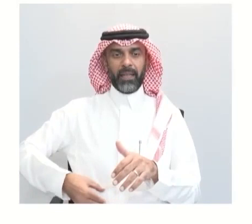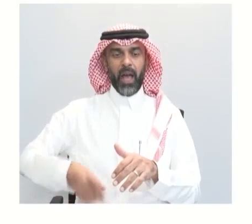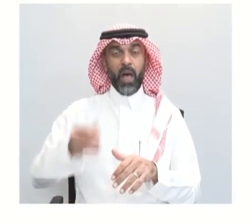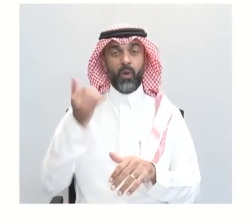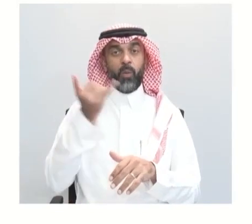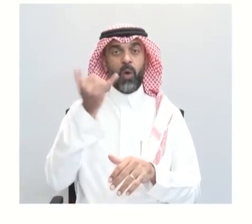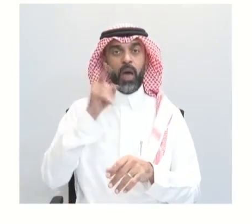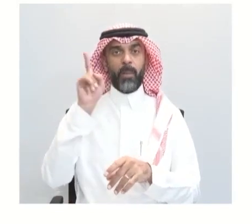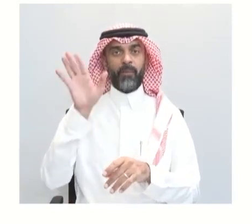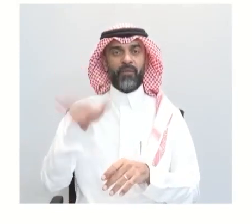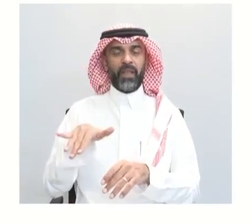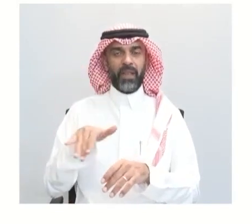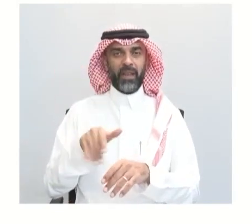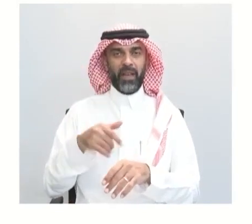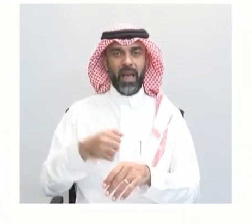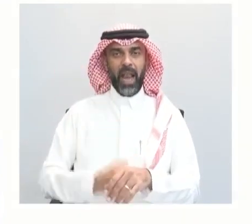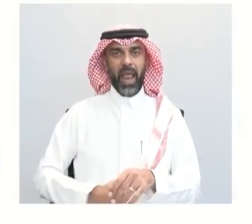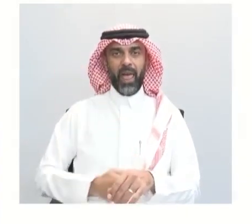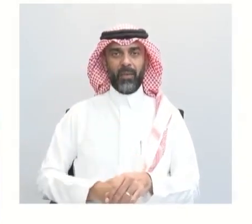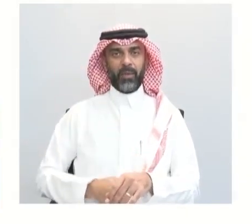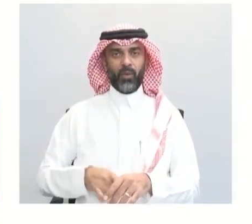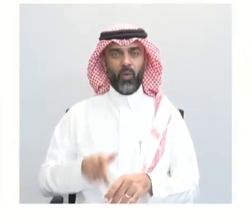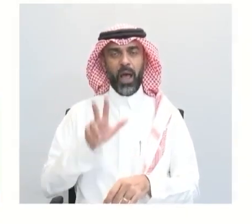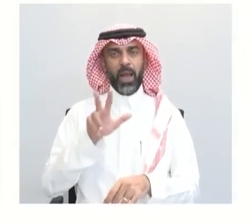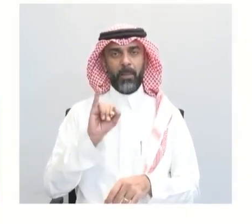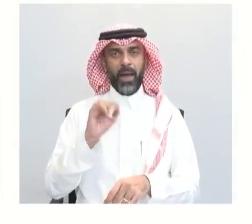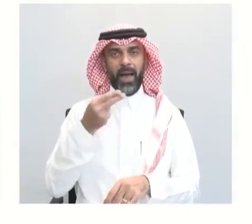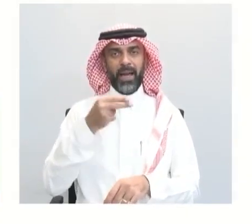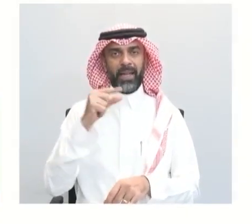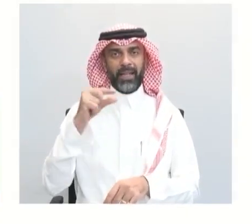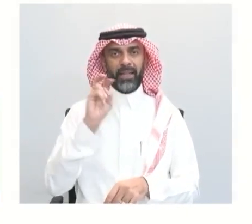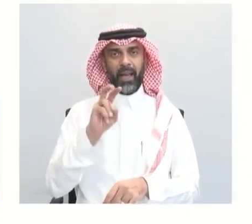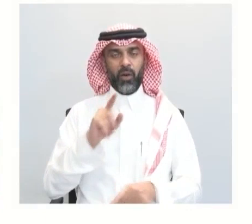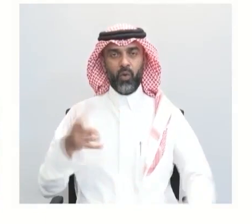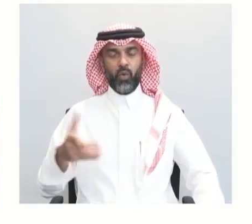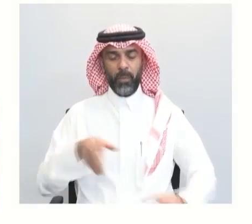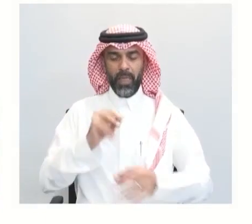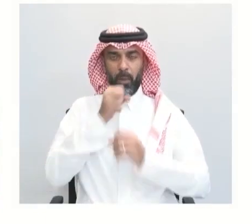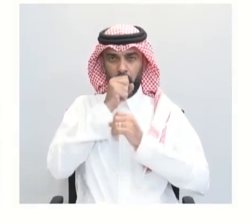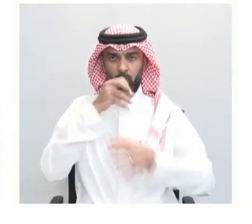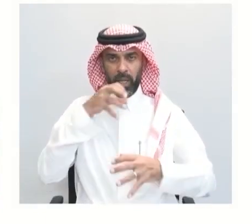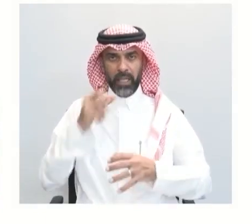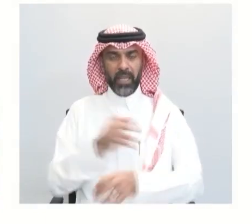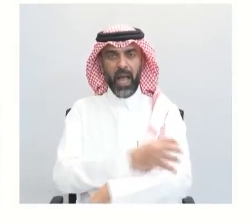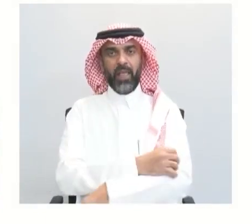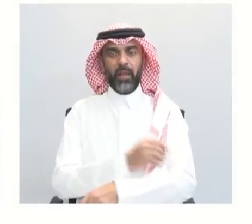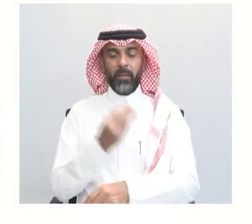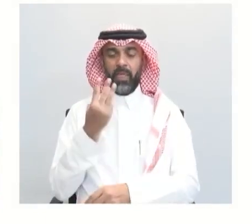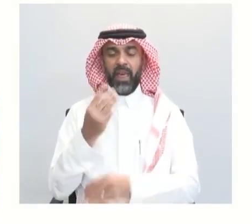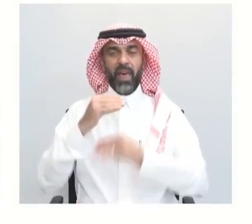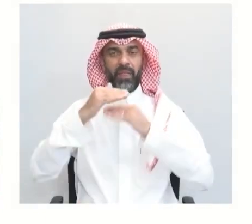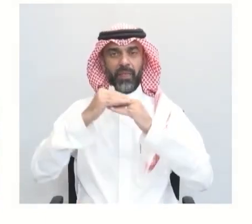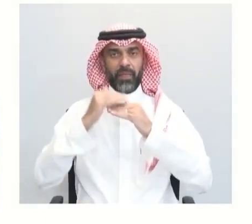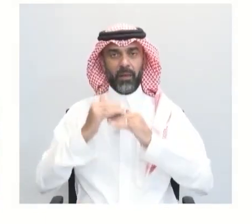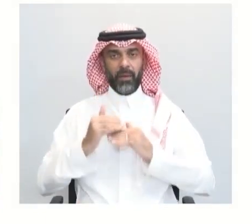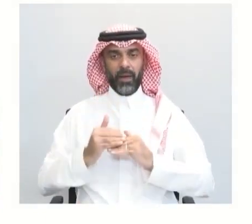تقريبا في هذا الجهاز الهضمي وهي المعده المعده عباره عن كيس عضلي مكون من ثلاث طبقات متداخله